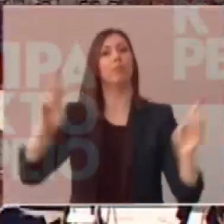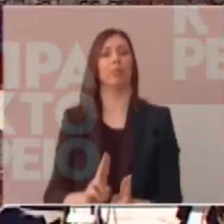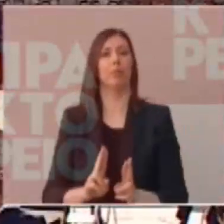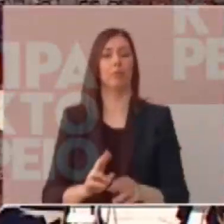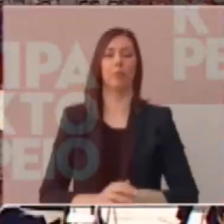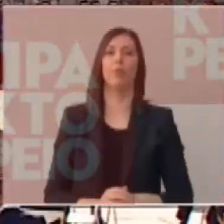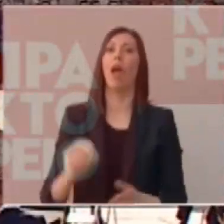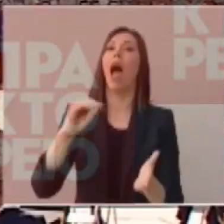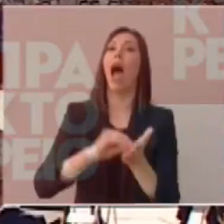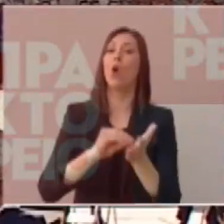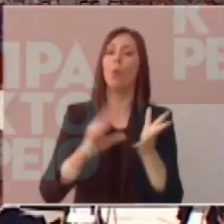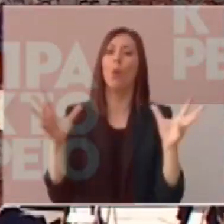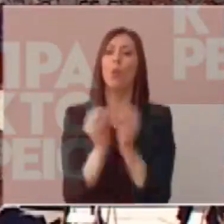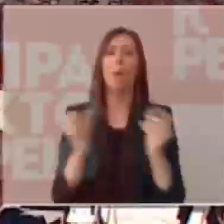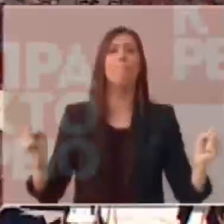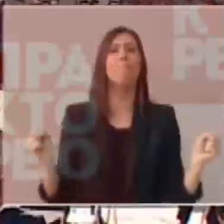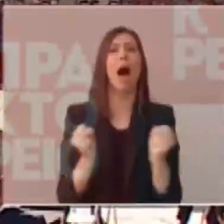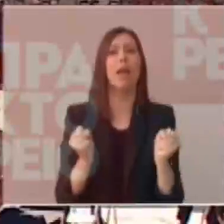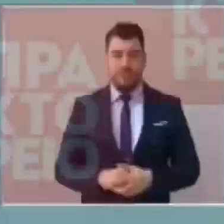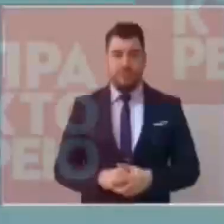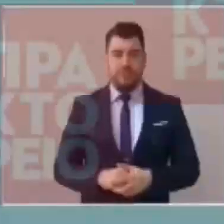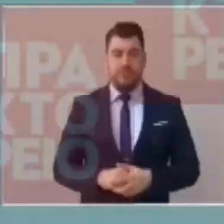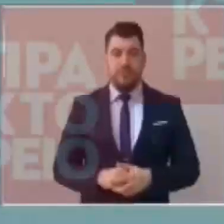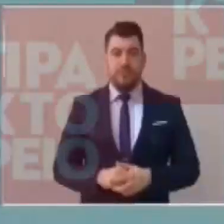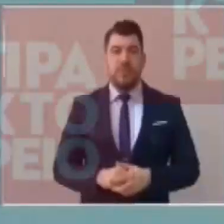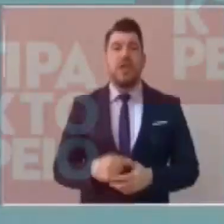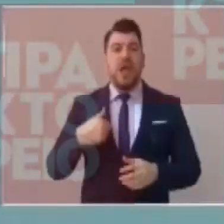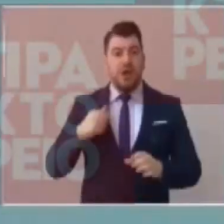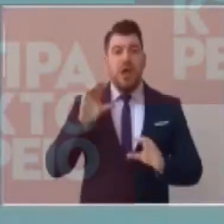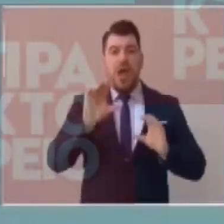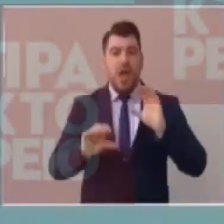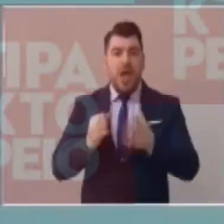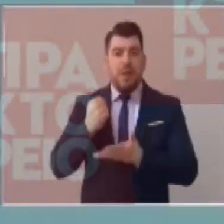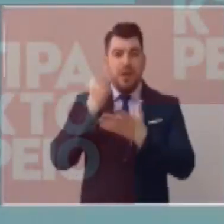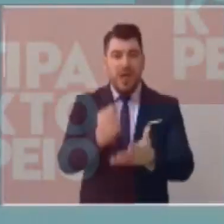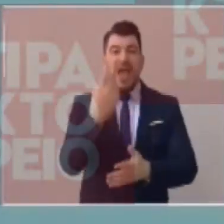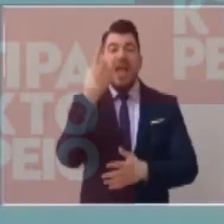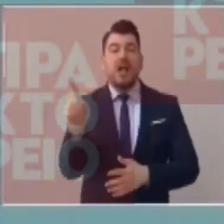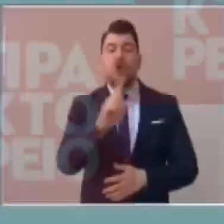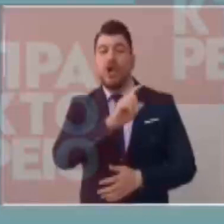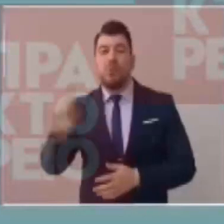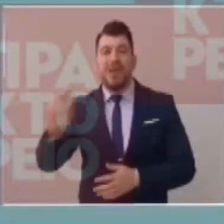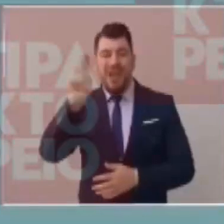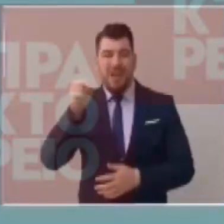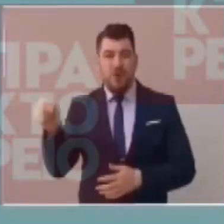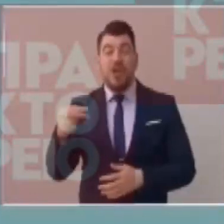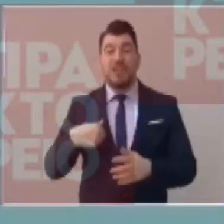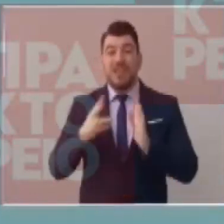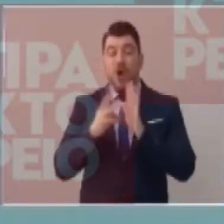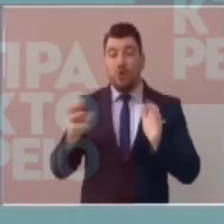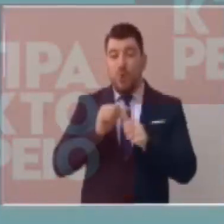ηλεκτρικό. Μακάρι. Επιδοτούμε σε πρώτη φάση με 100 εκατομμύρια ευρώ και για 18 μήνες την